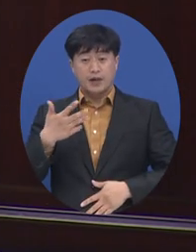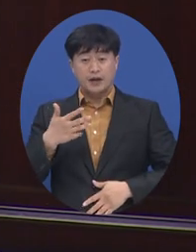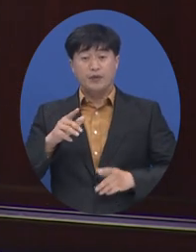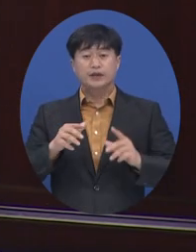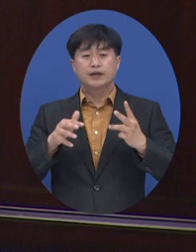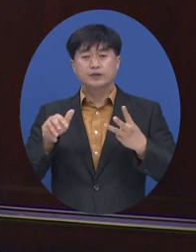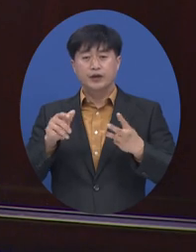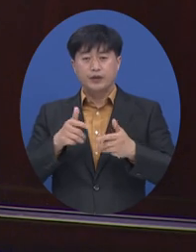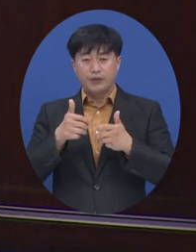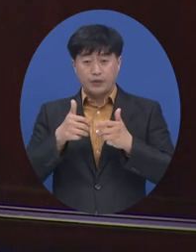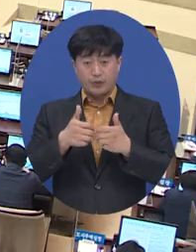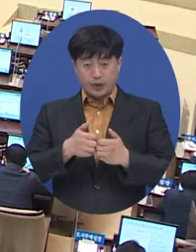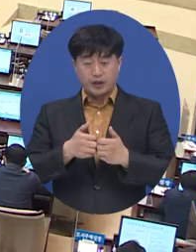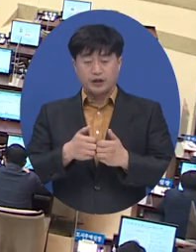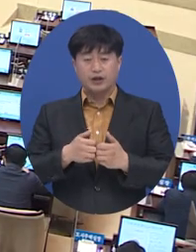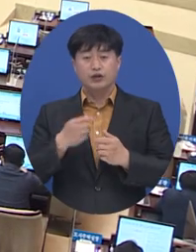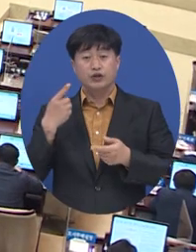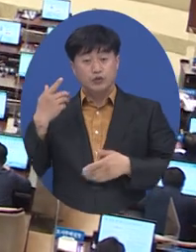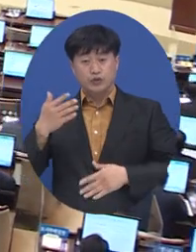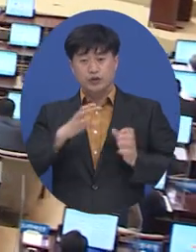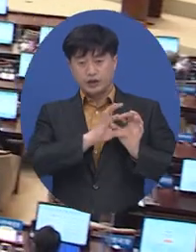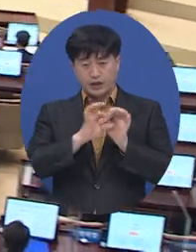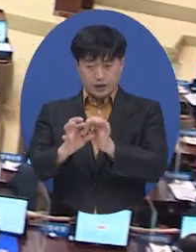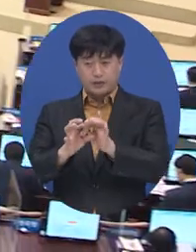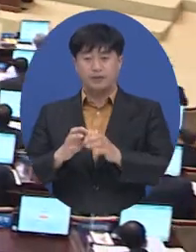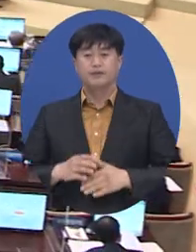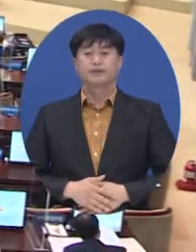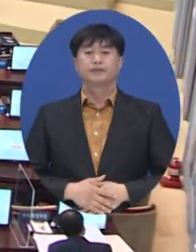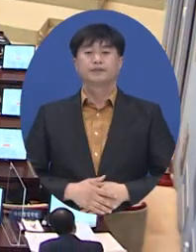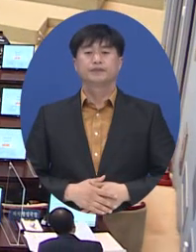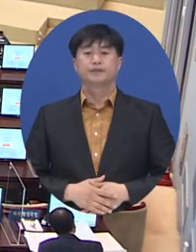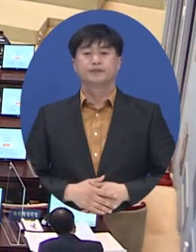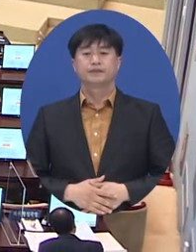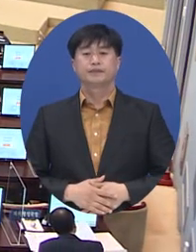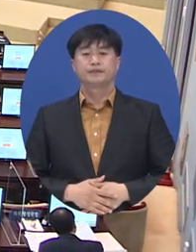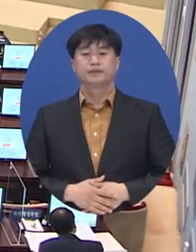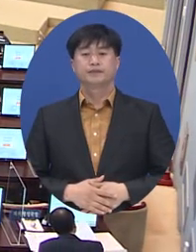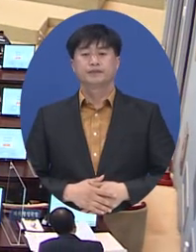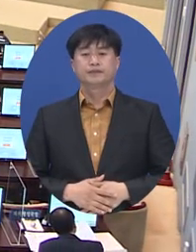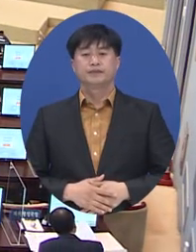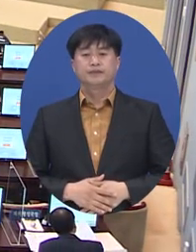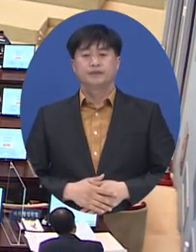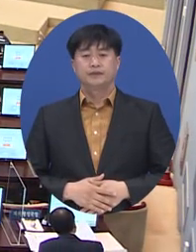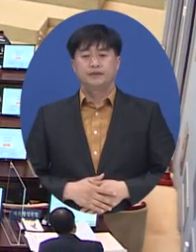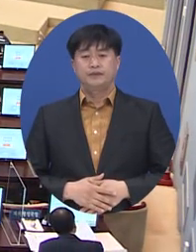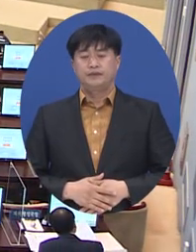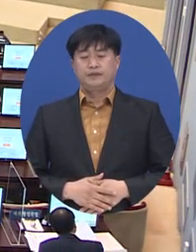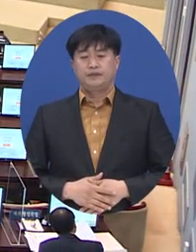에서 도 정지를 이어갔다 경기 cctv 최창수 있다